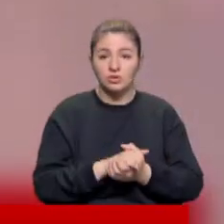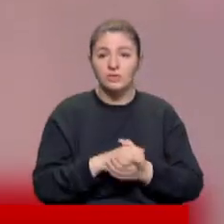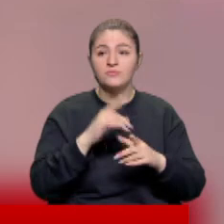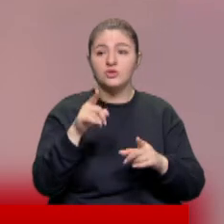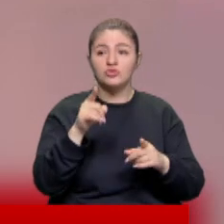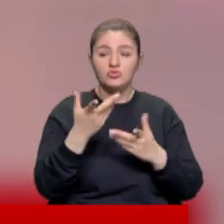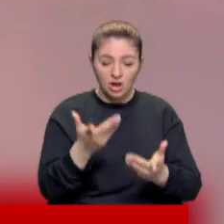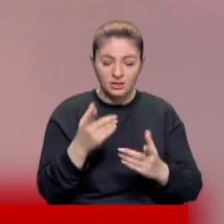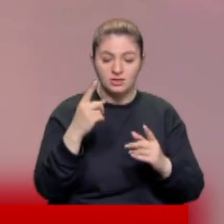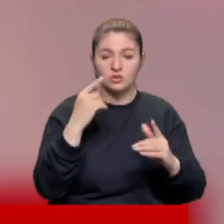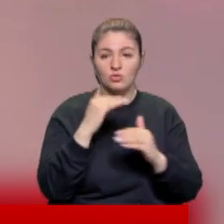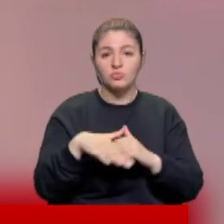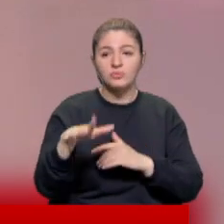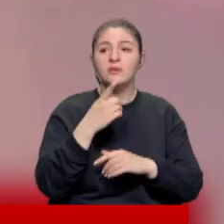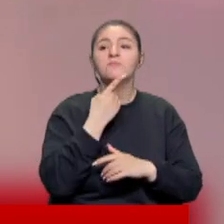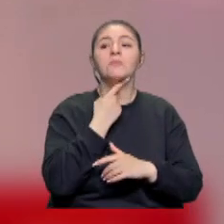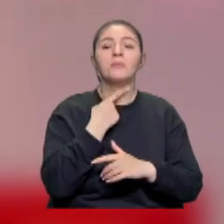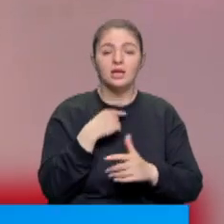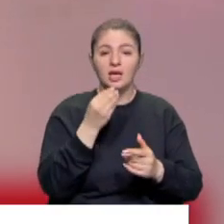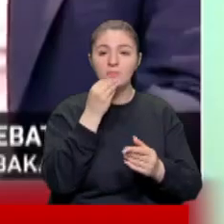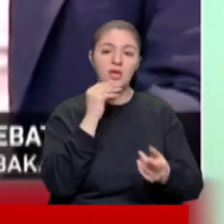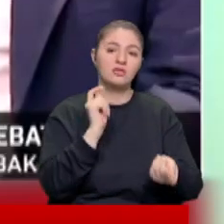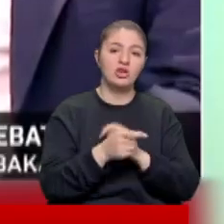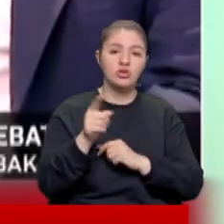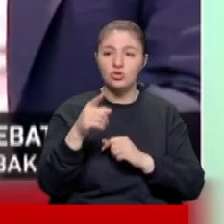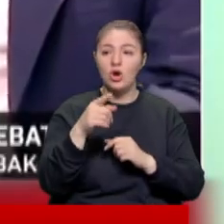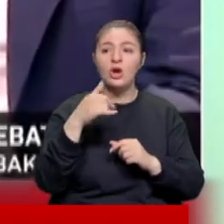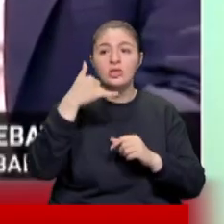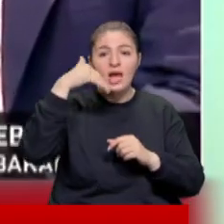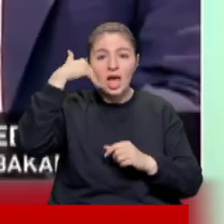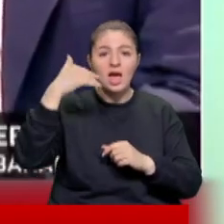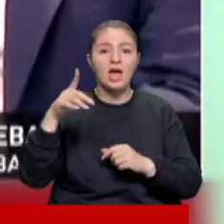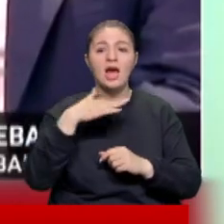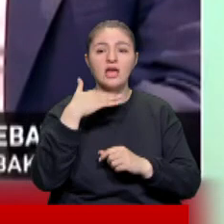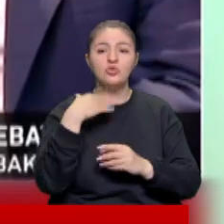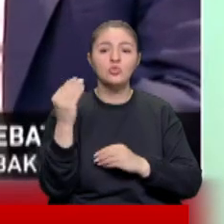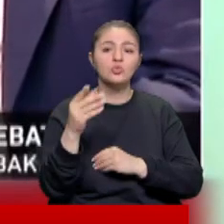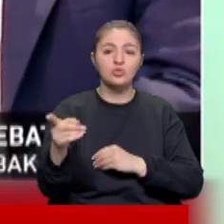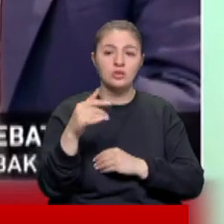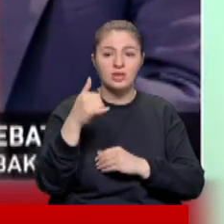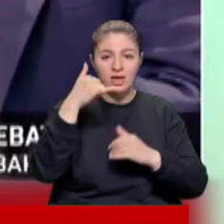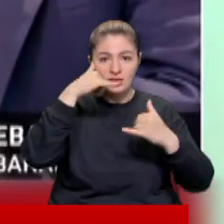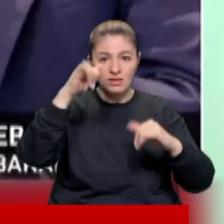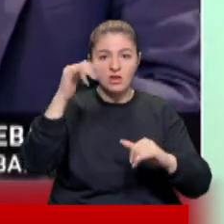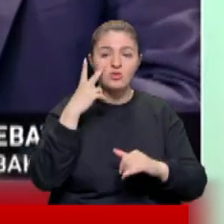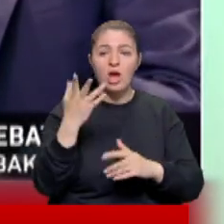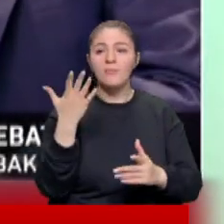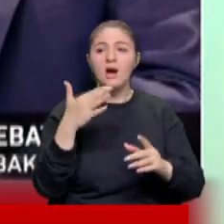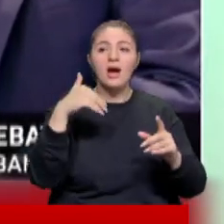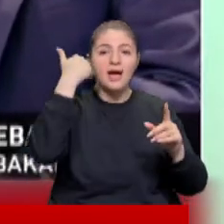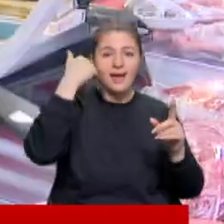de toplumda damak değişti. Şu anda koyun eti çok ucuz dana etine göre ama koyun